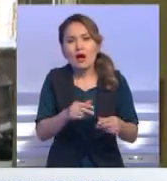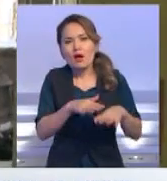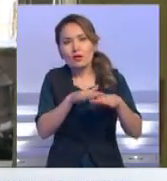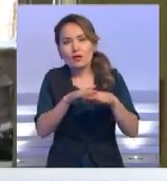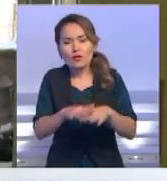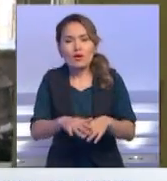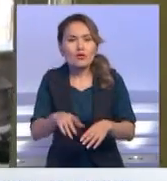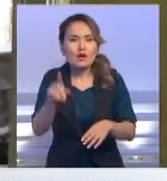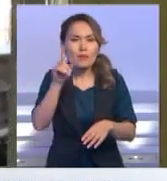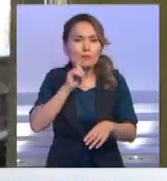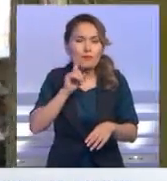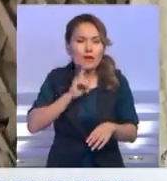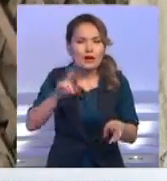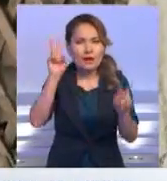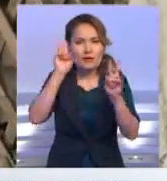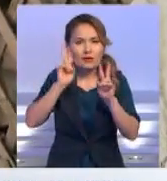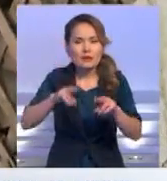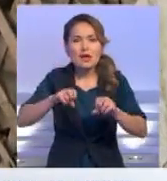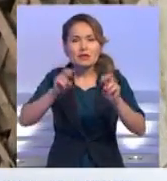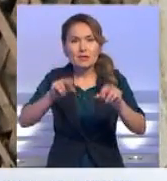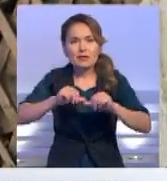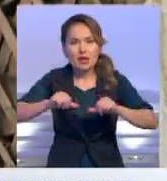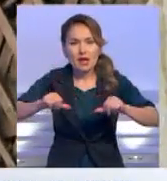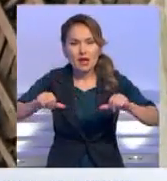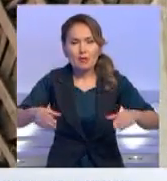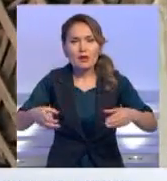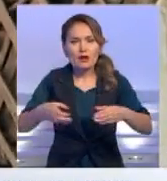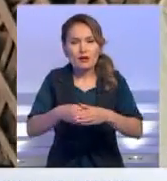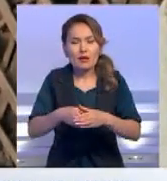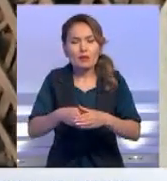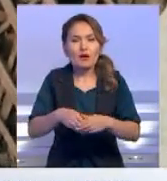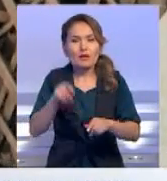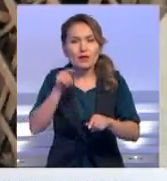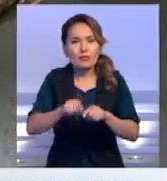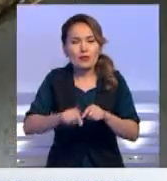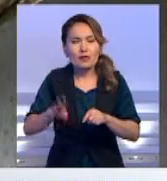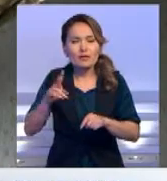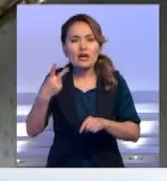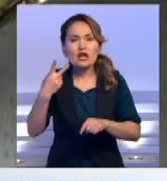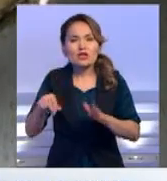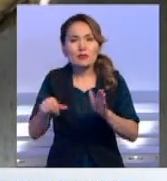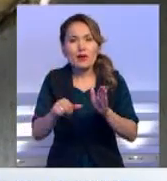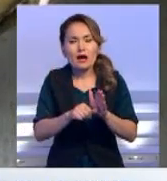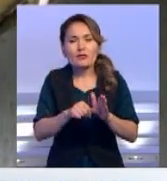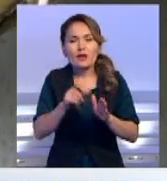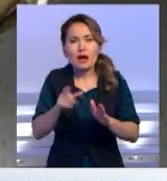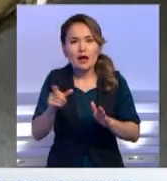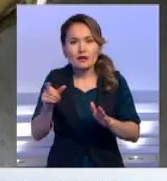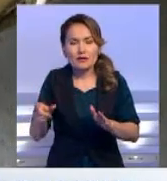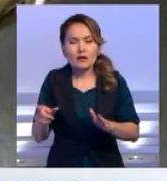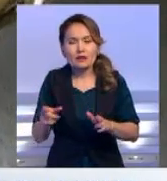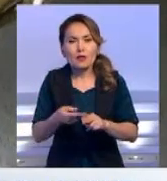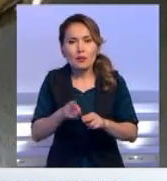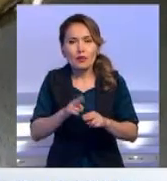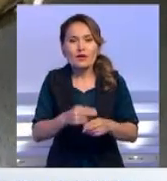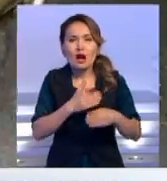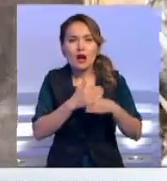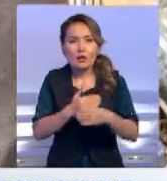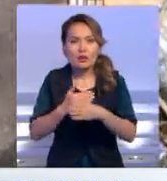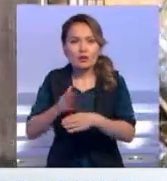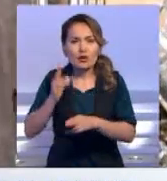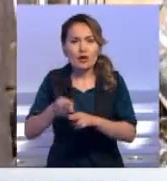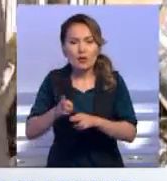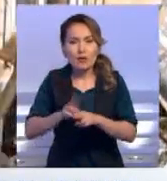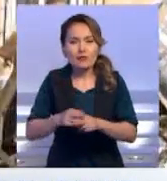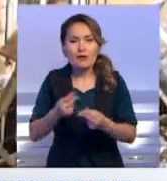әлде апатты жағдайда ма, оны арнайы комиссия мүшелері анықтайды. 26 жанның жағдайын естіген қайырымды жандар қазір Қызыл